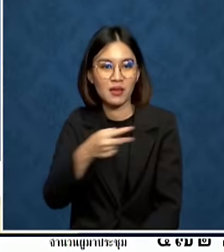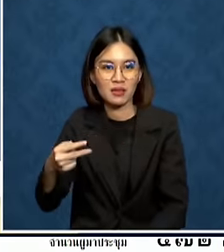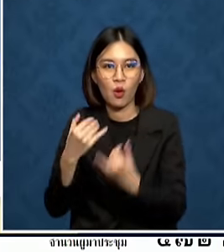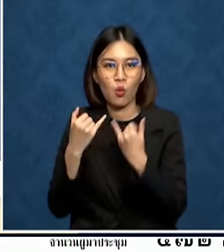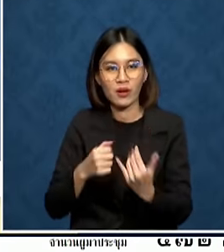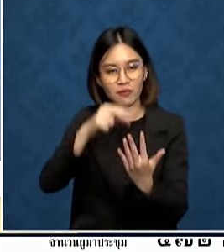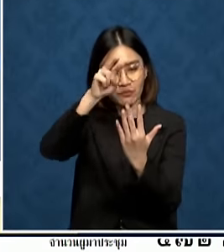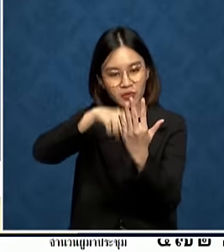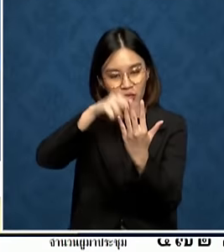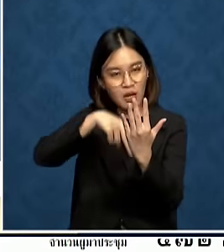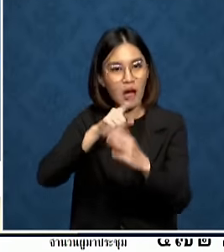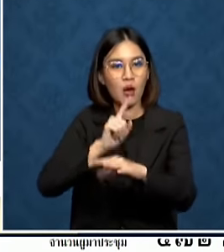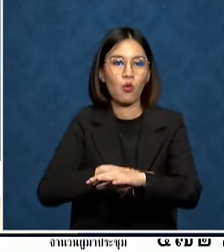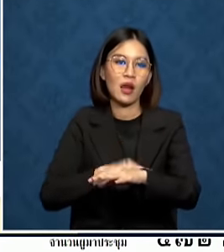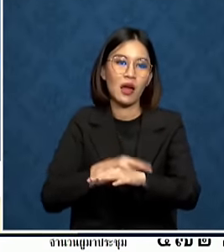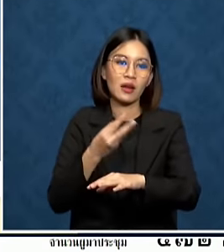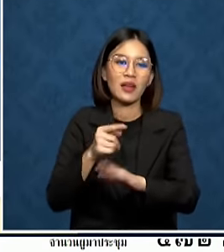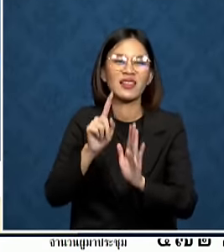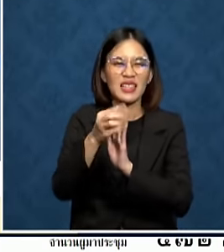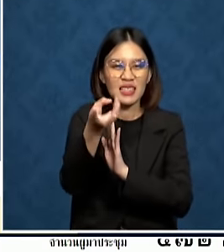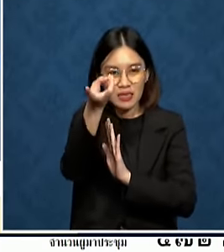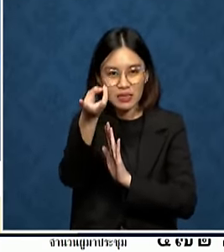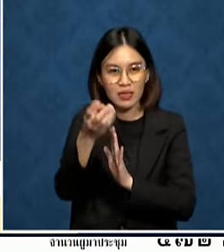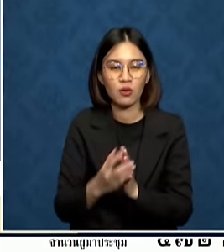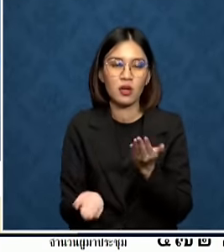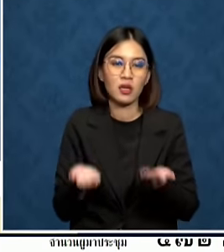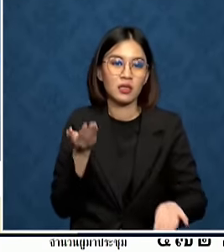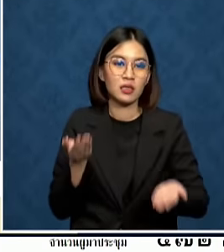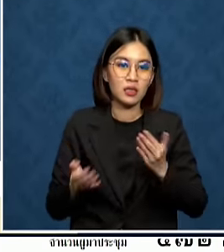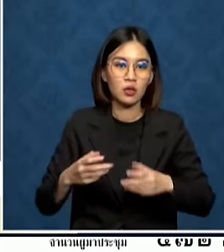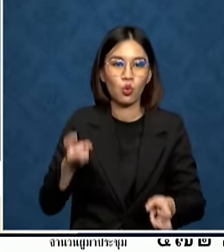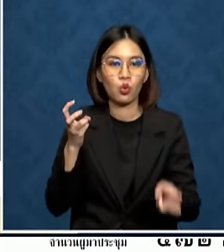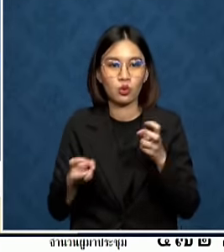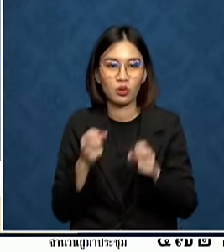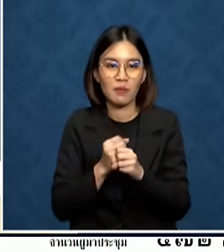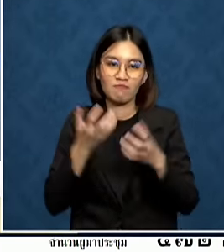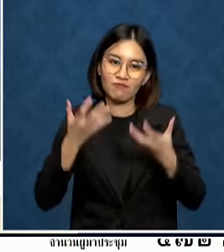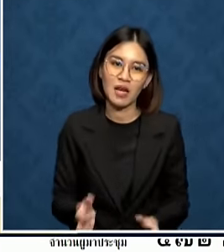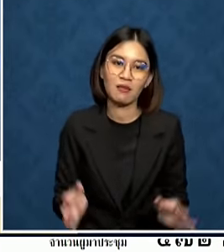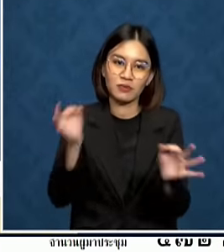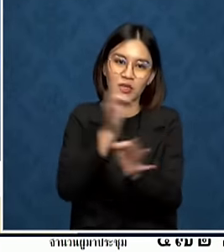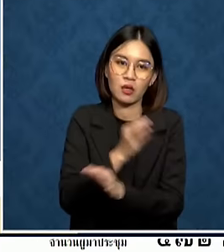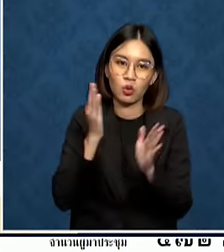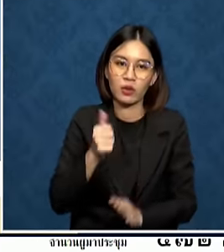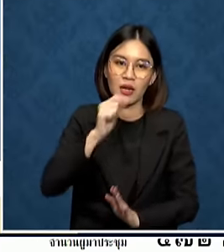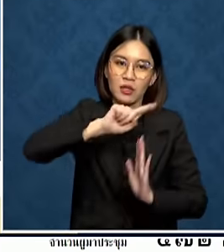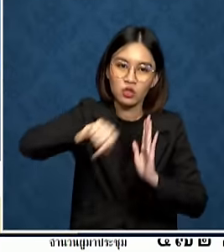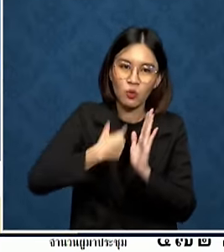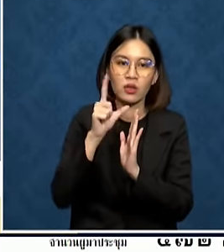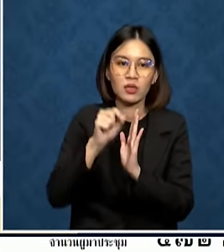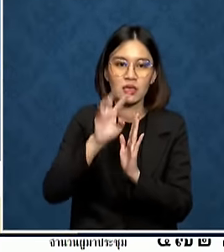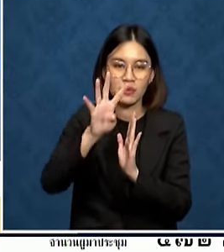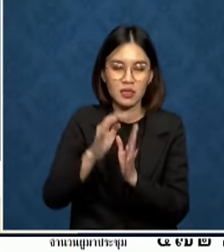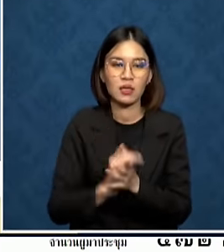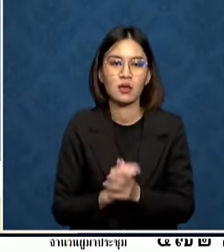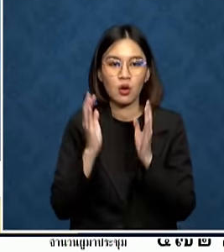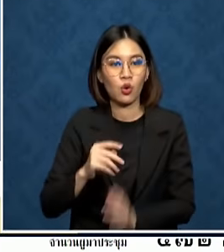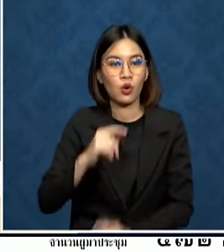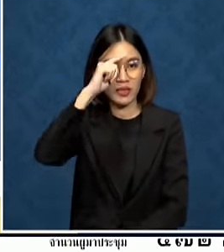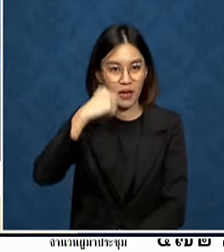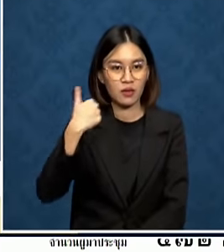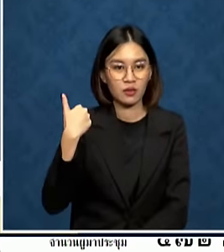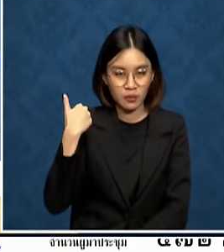หนังสือ 1เล่มใช้เวลาไม่กี่นาทีหรือหุ่นยนต์ที่ทำงานหนักแทนคนได้ 24ชมง AIโดยคนไทยก็มีนะ